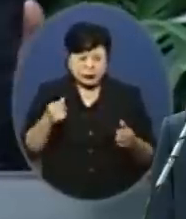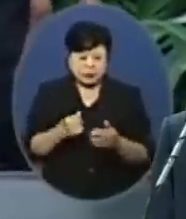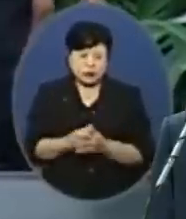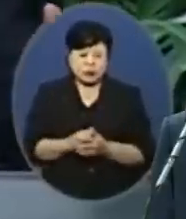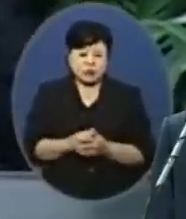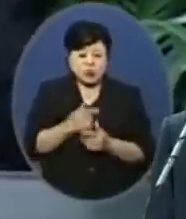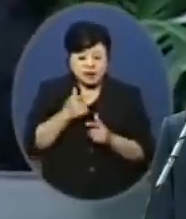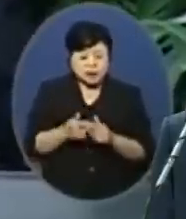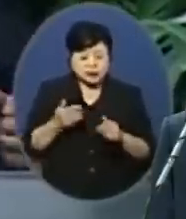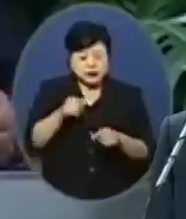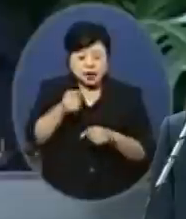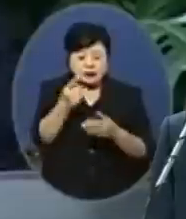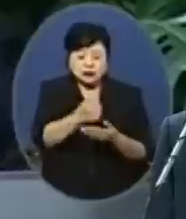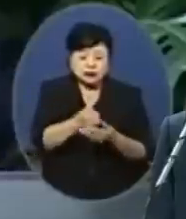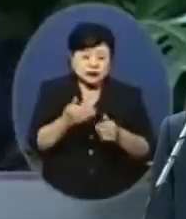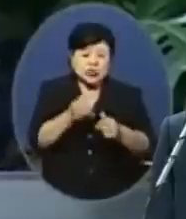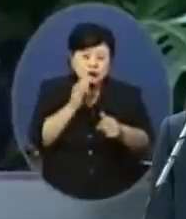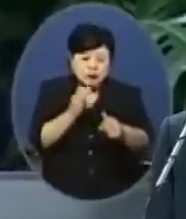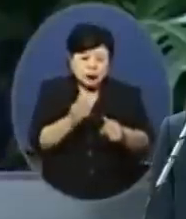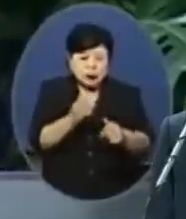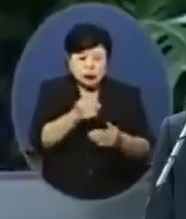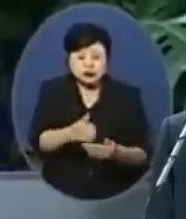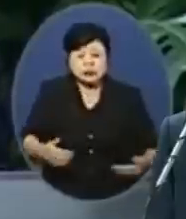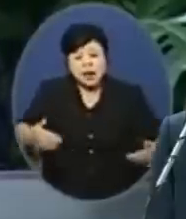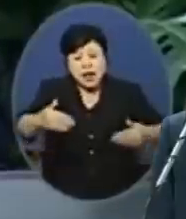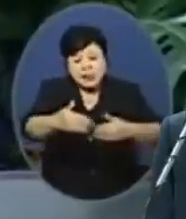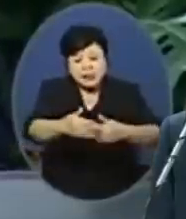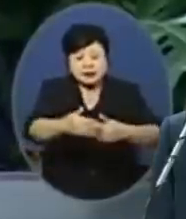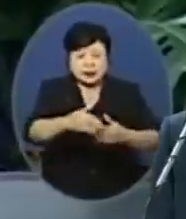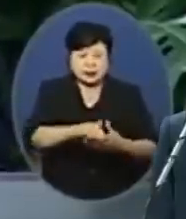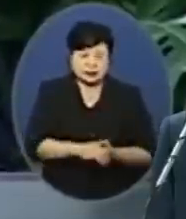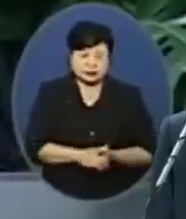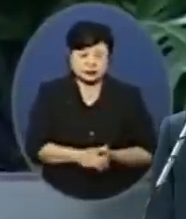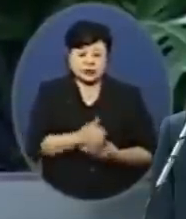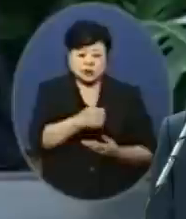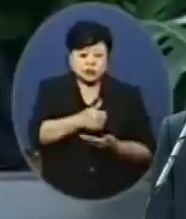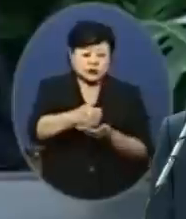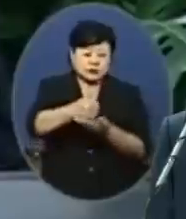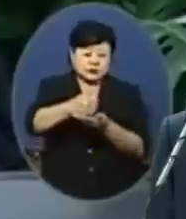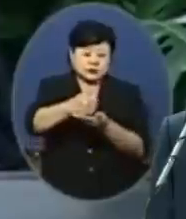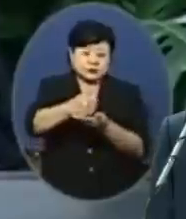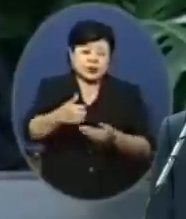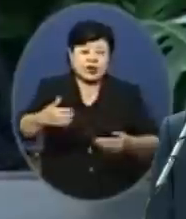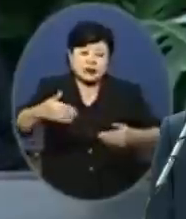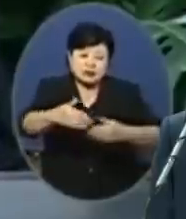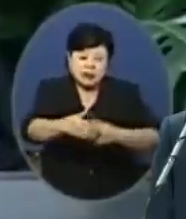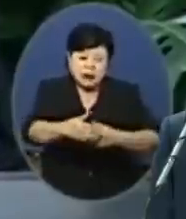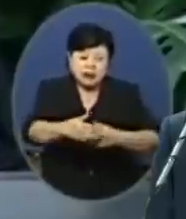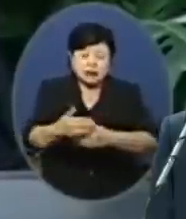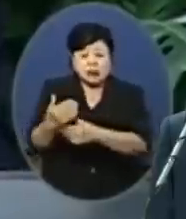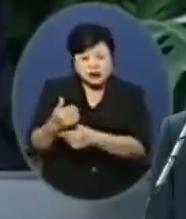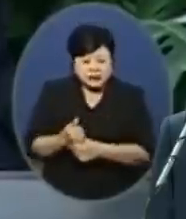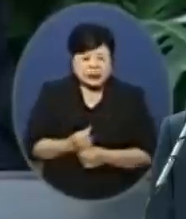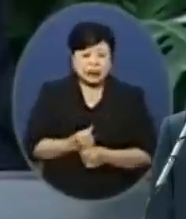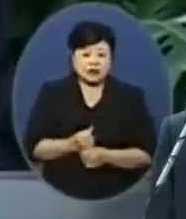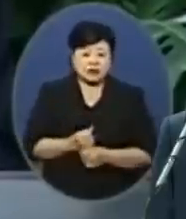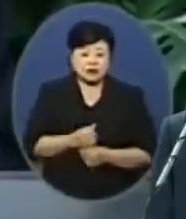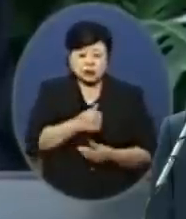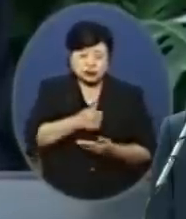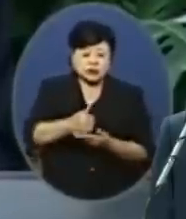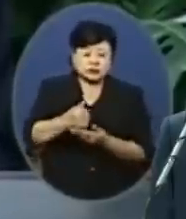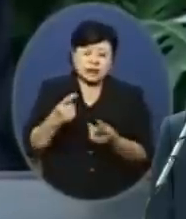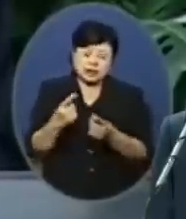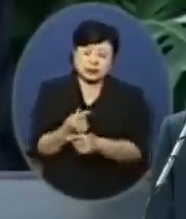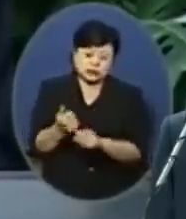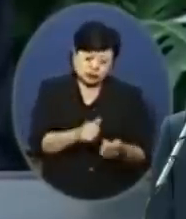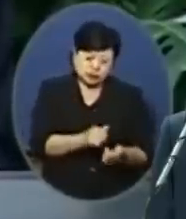우리가 예수님께 나와서 주님께 구하고 주님을 끌어안아야 되는 것입니다. 주님 끌어안고 의지하고서 주님 날